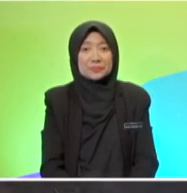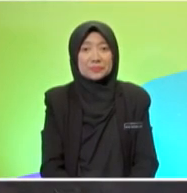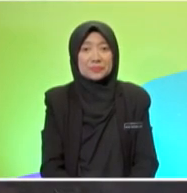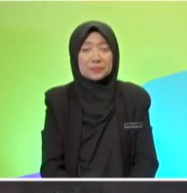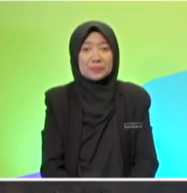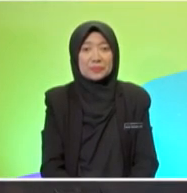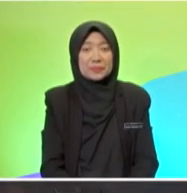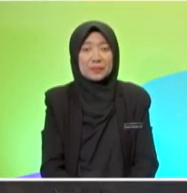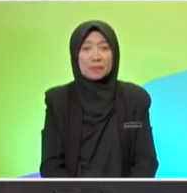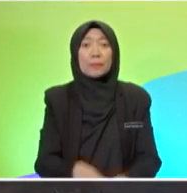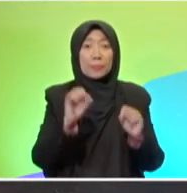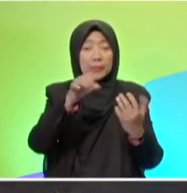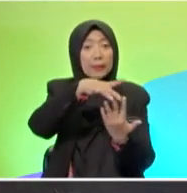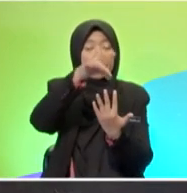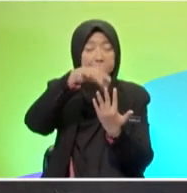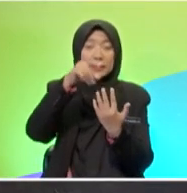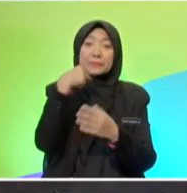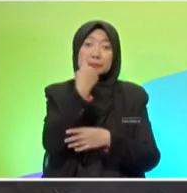Oke boleh pilih